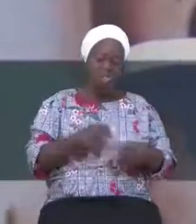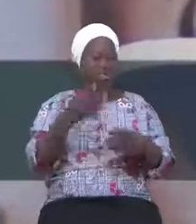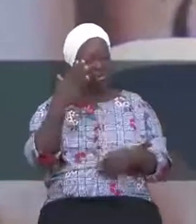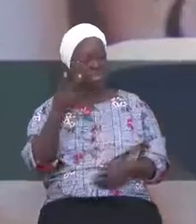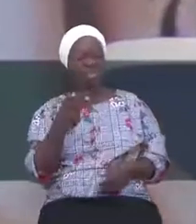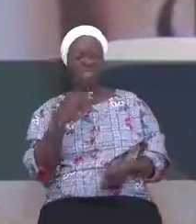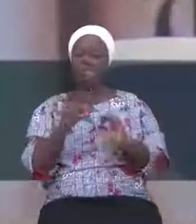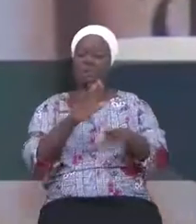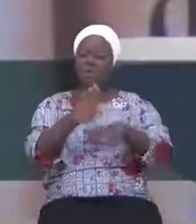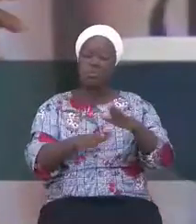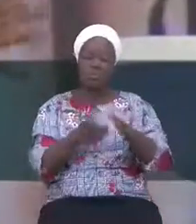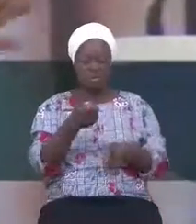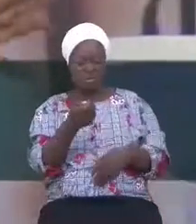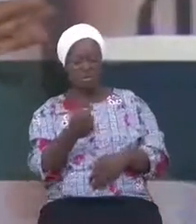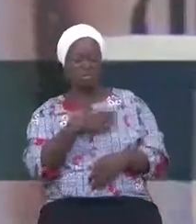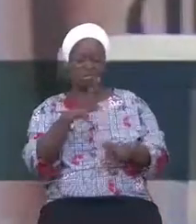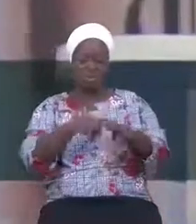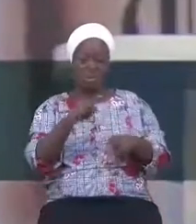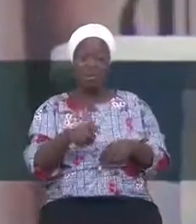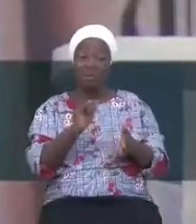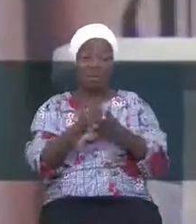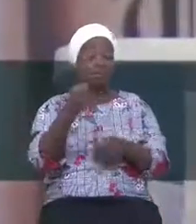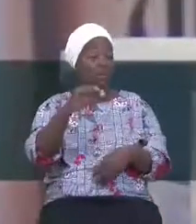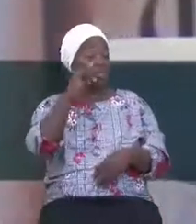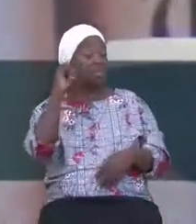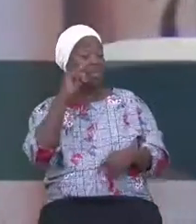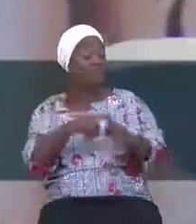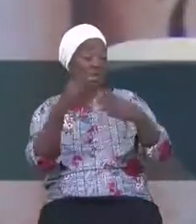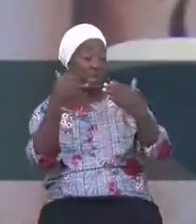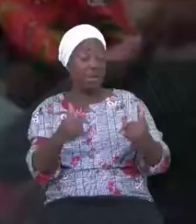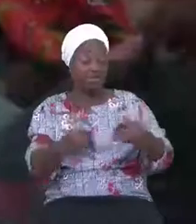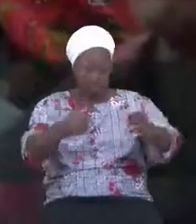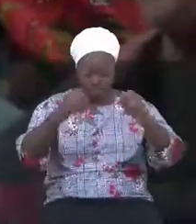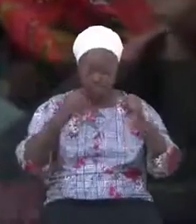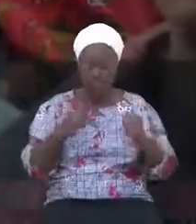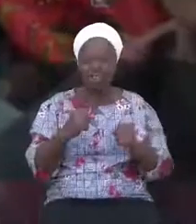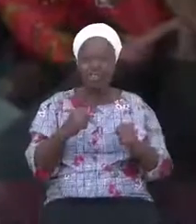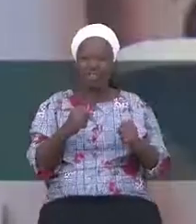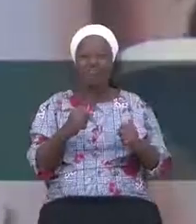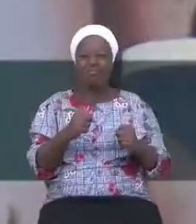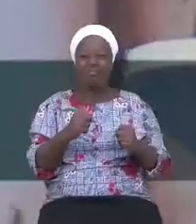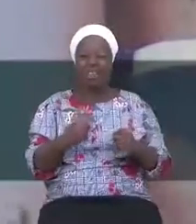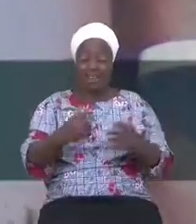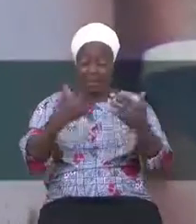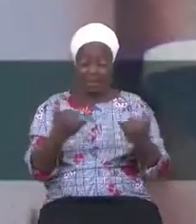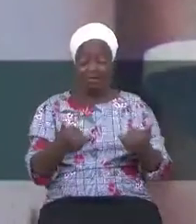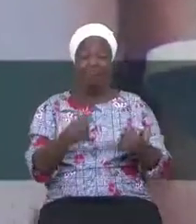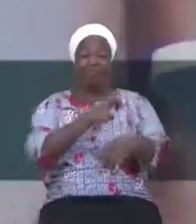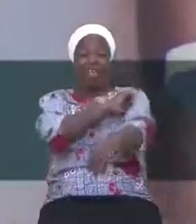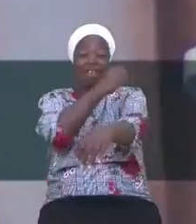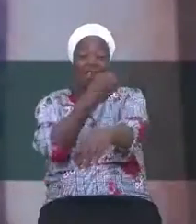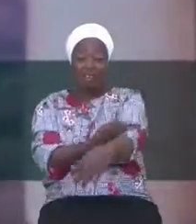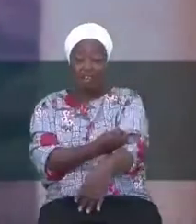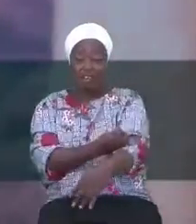peu, je m'assieds un peu. Ça, c'était hier, ça. Mais maintenant, la force. Maintenant, la puissance.